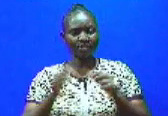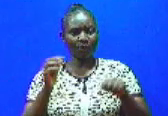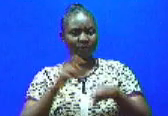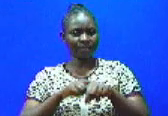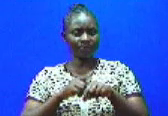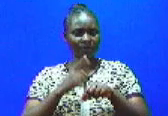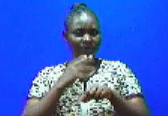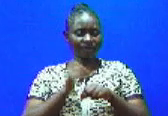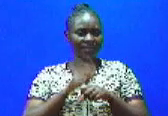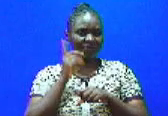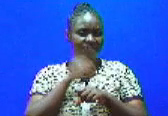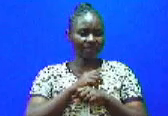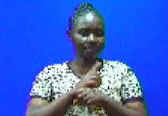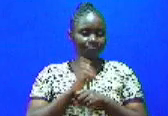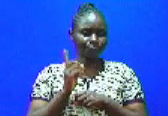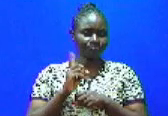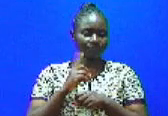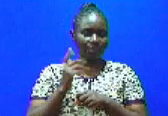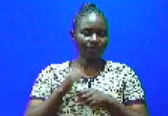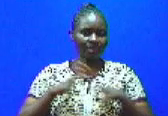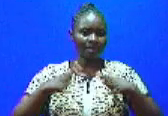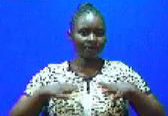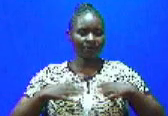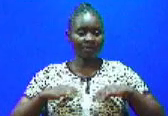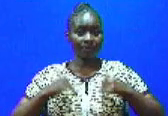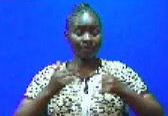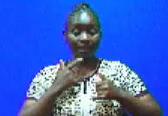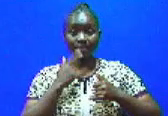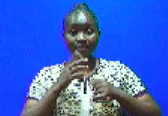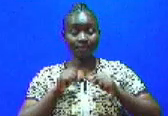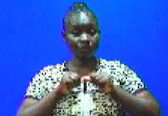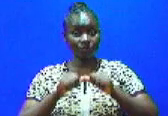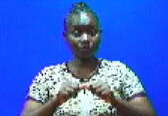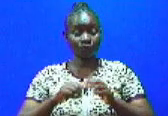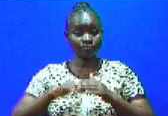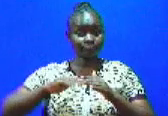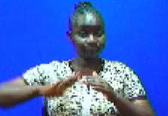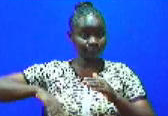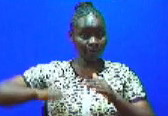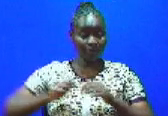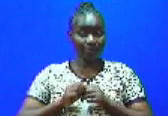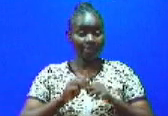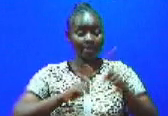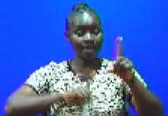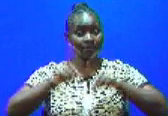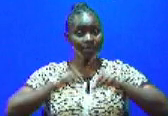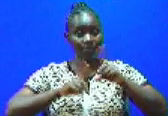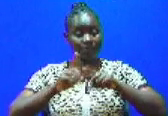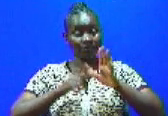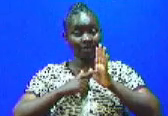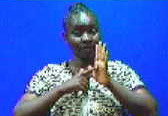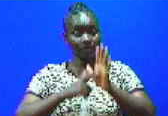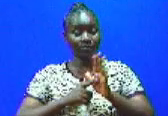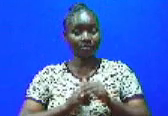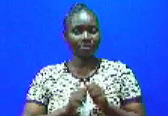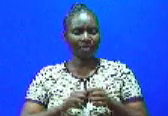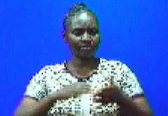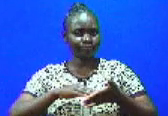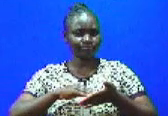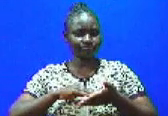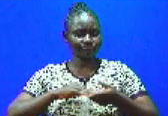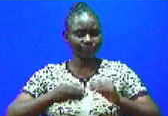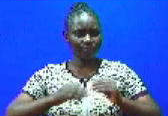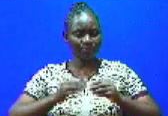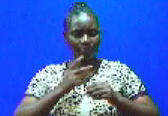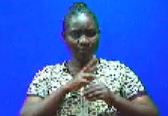wuna ya hirre kule nda menjibe nseme bagote ya wikiraboni geba aliju nige gendre tukwiri ni maiga obo sombi buwabu uwa rokane kule mara kubuka tekara nukwa tarosu wa kweba